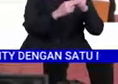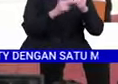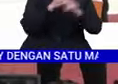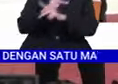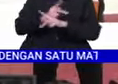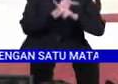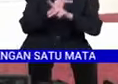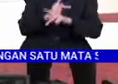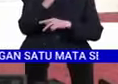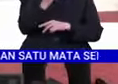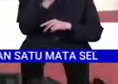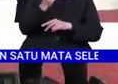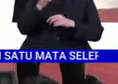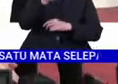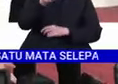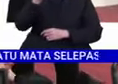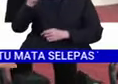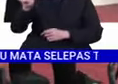tembakau